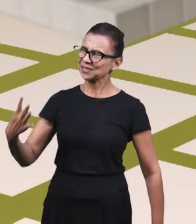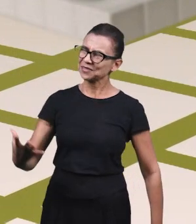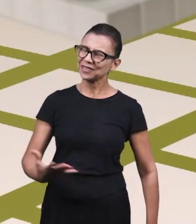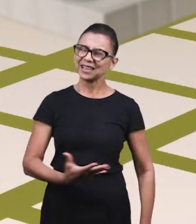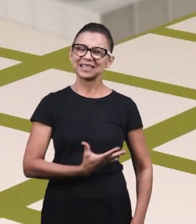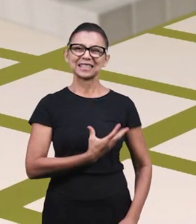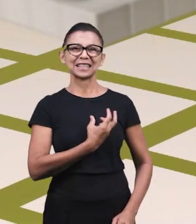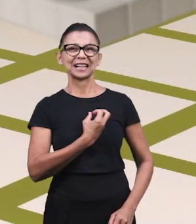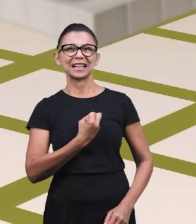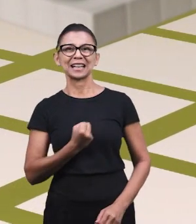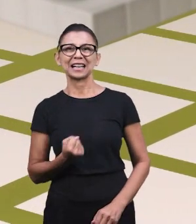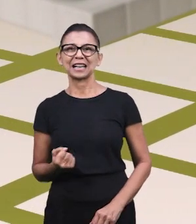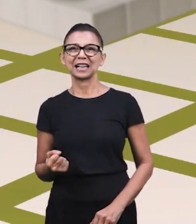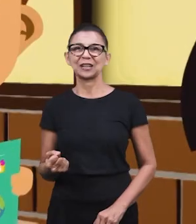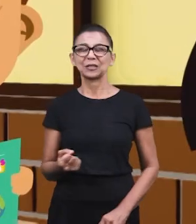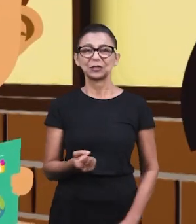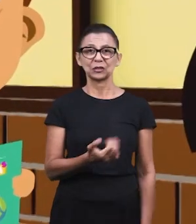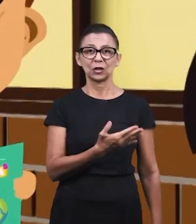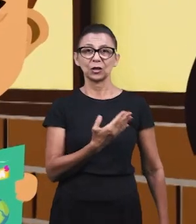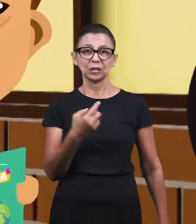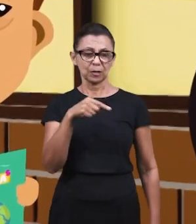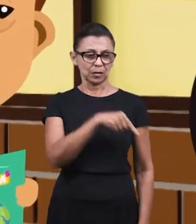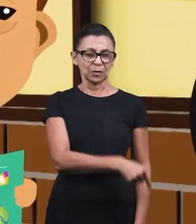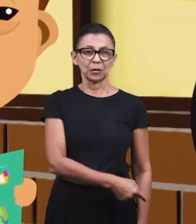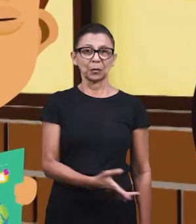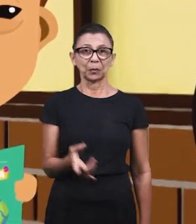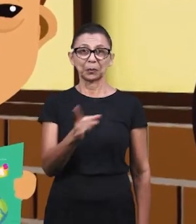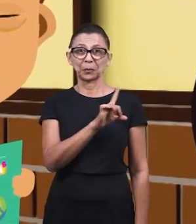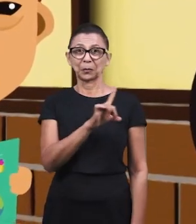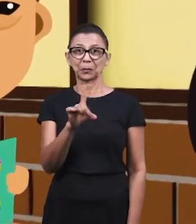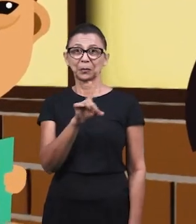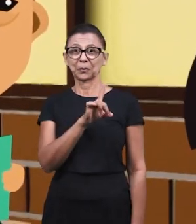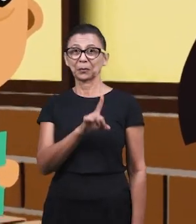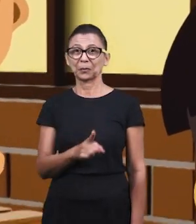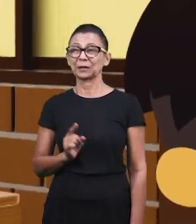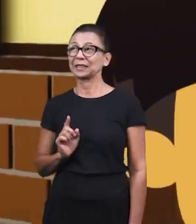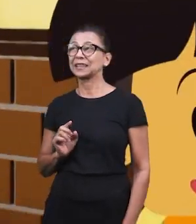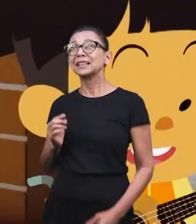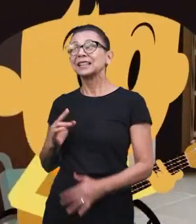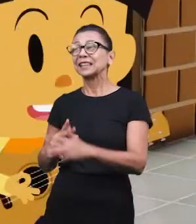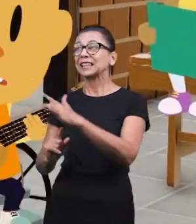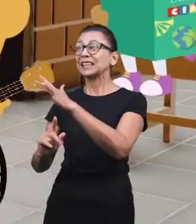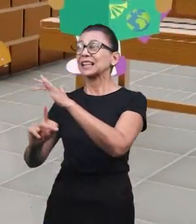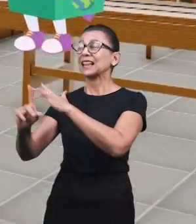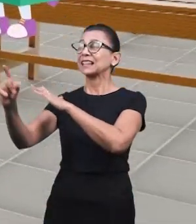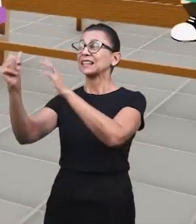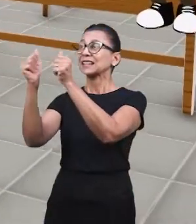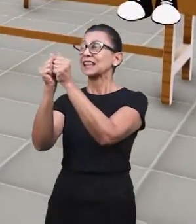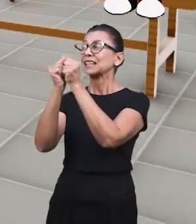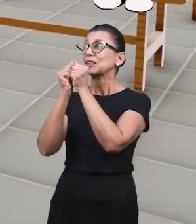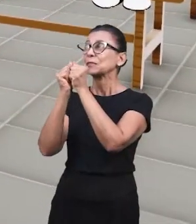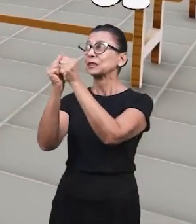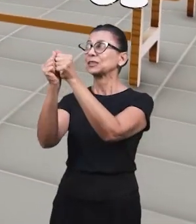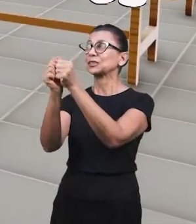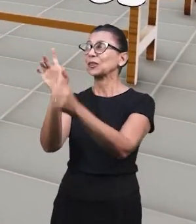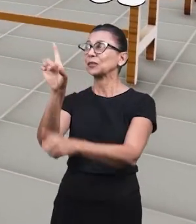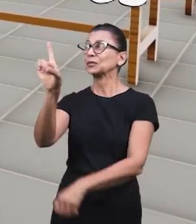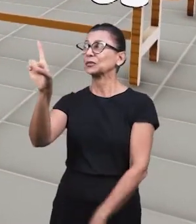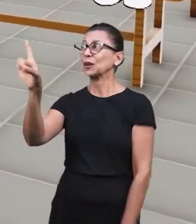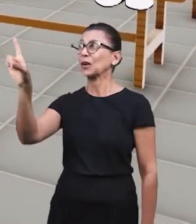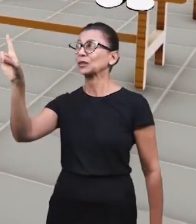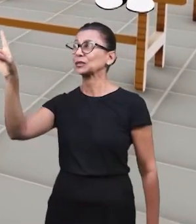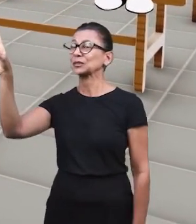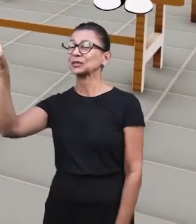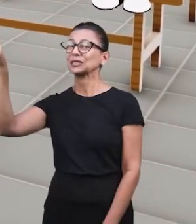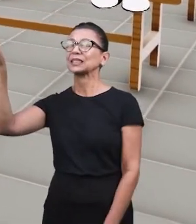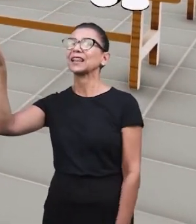Как чудесно спасение. Мы не исчезнем, нет, но будем вместе на